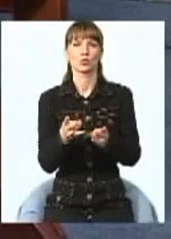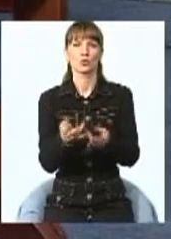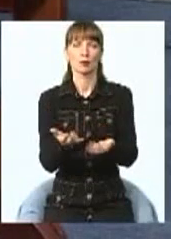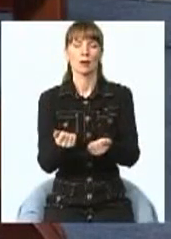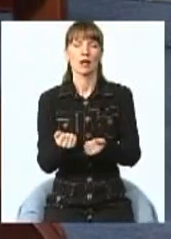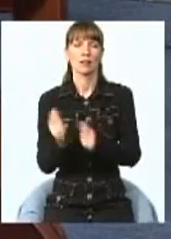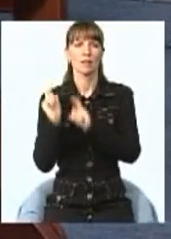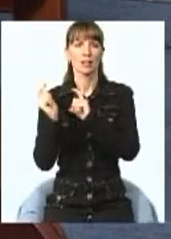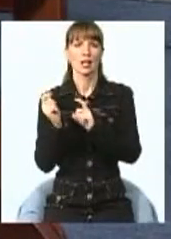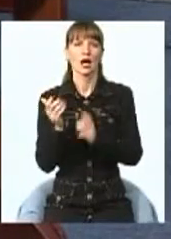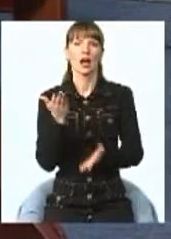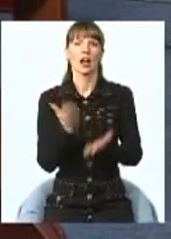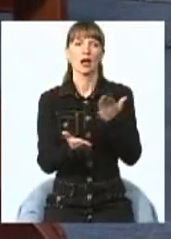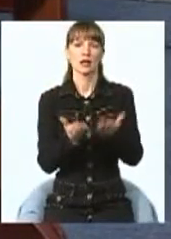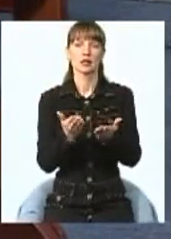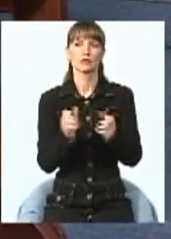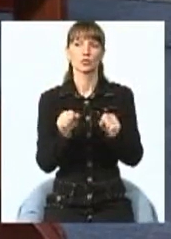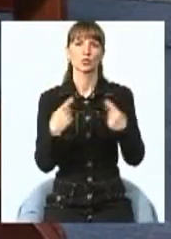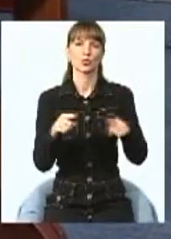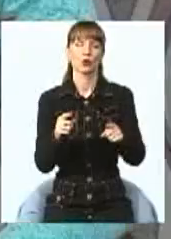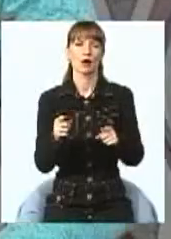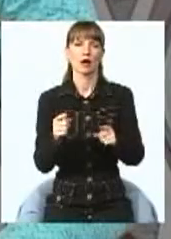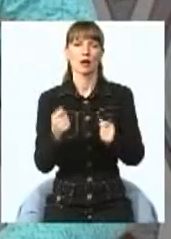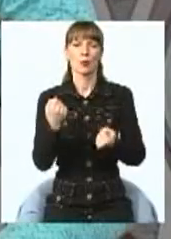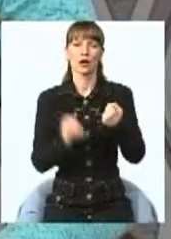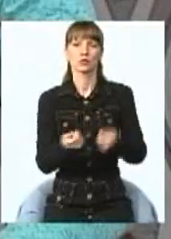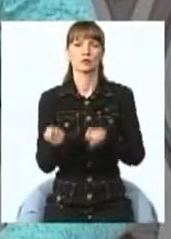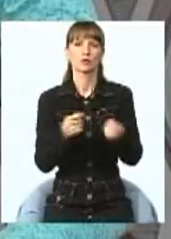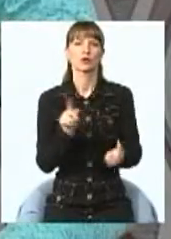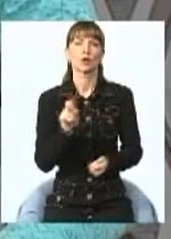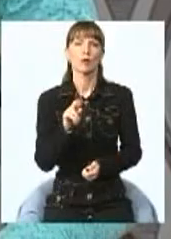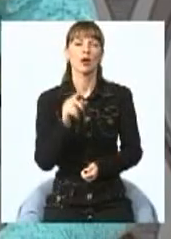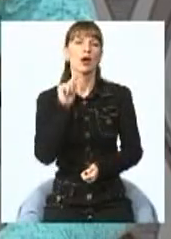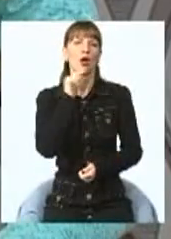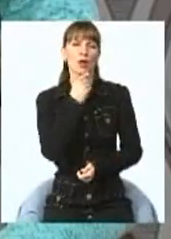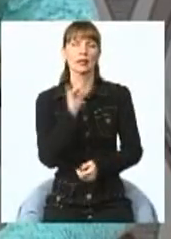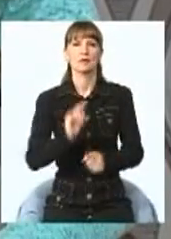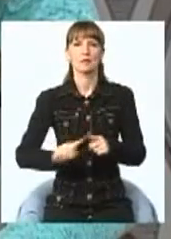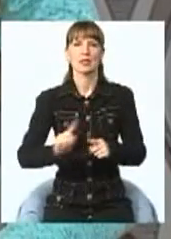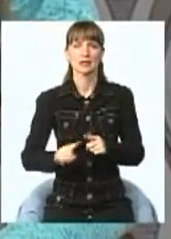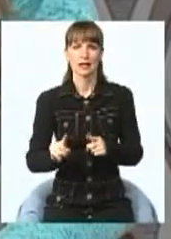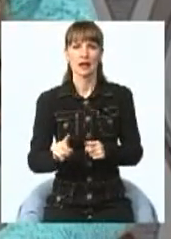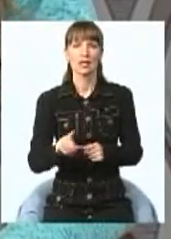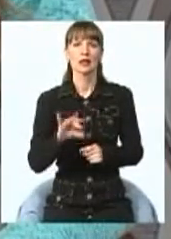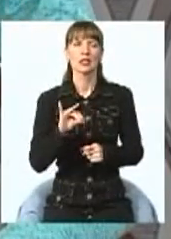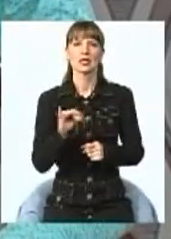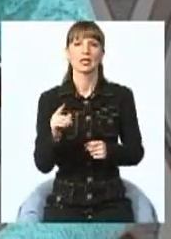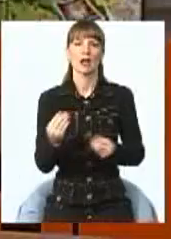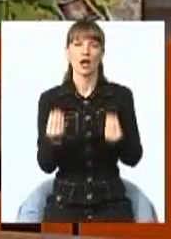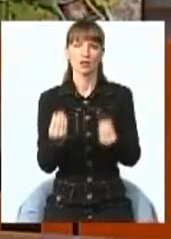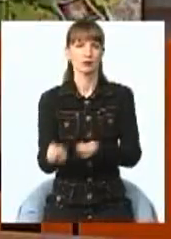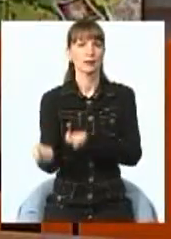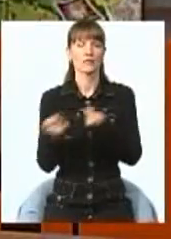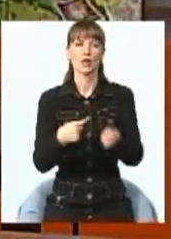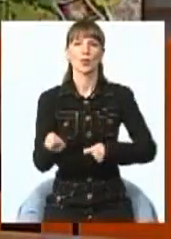менше, то можна і автомобілем відвезти той самий товар. Тобто якомога економніше та якомога швидше, ну і, звичайно, якомога якісніше